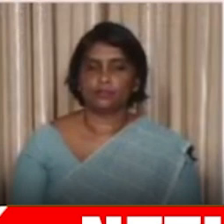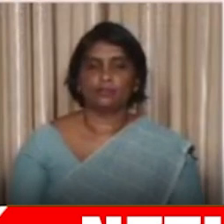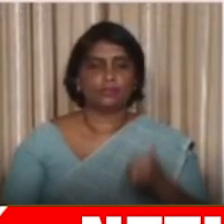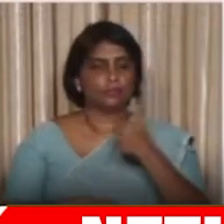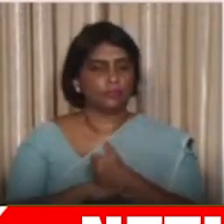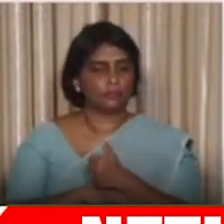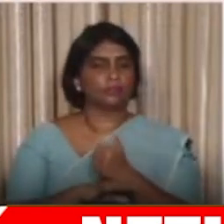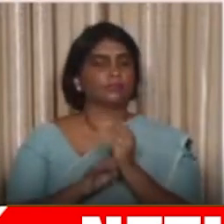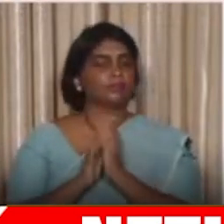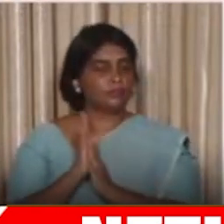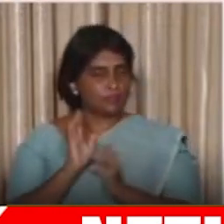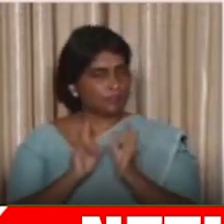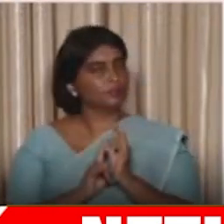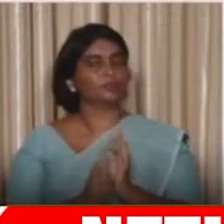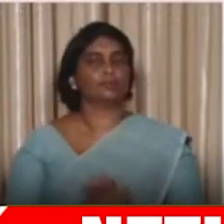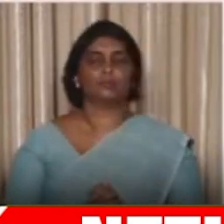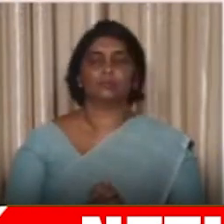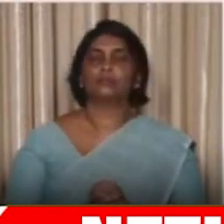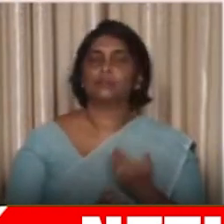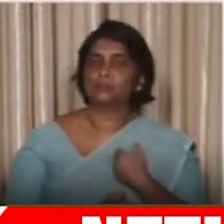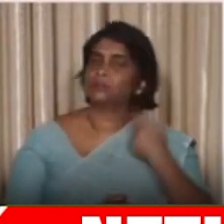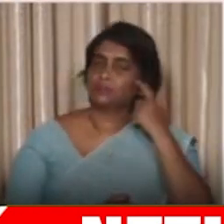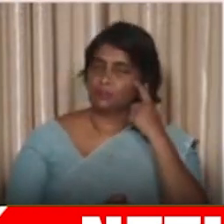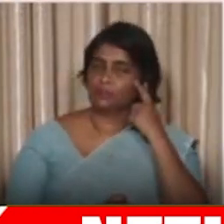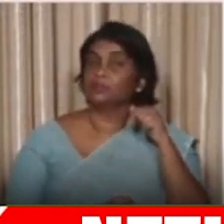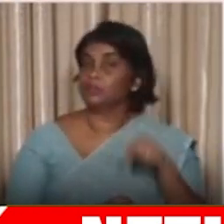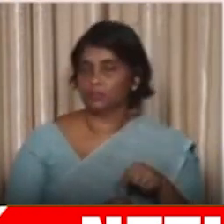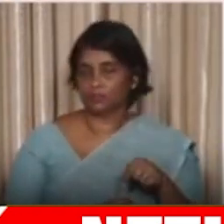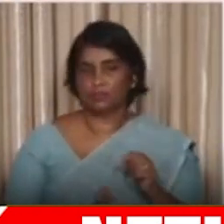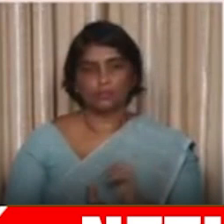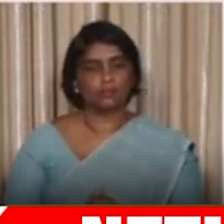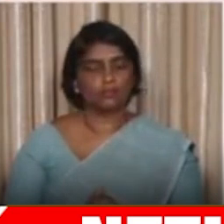මුලාසනේ මන්ත්‍රීතුමනි, මං හිතන්නේ අද